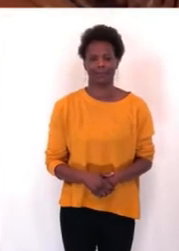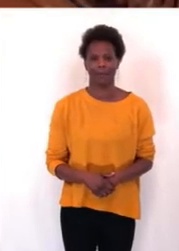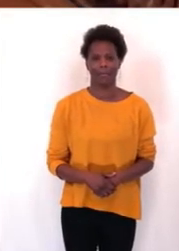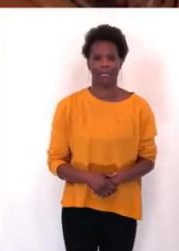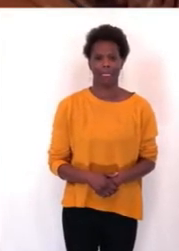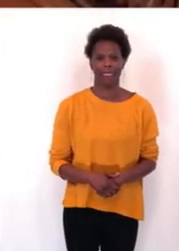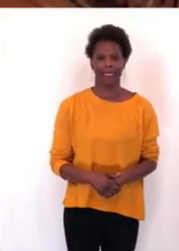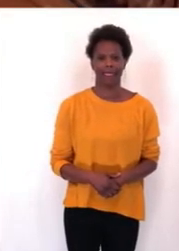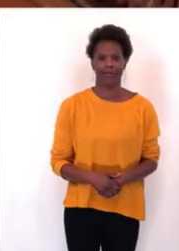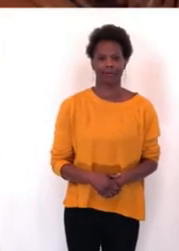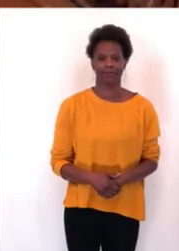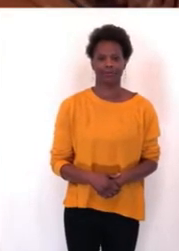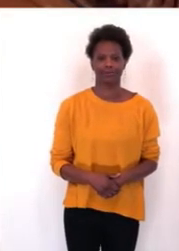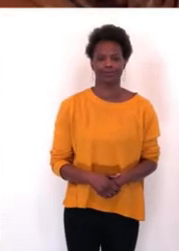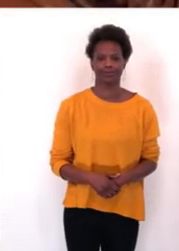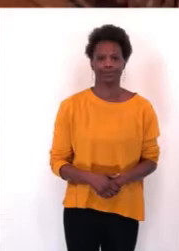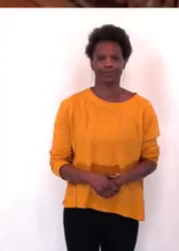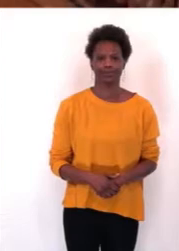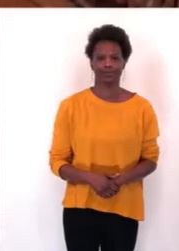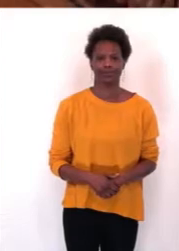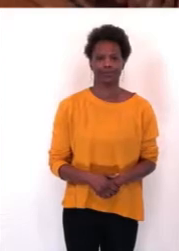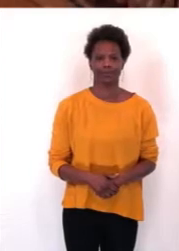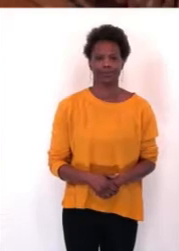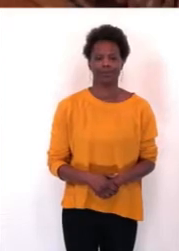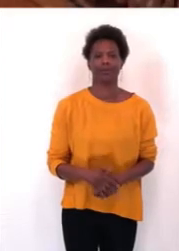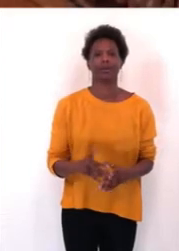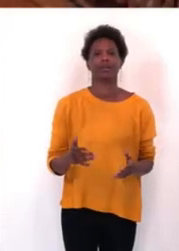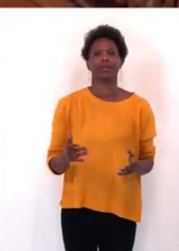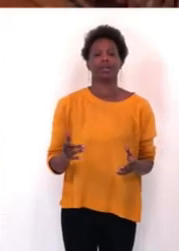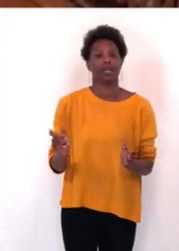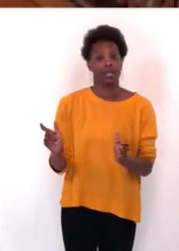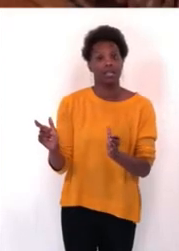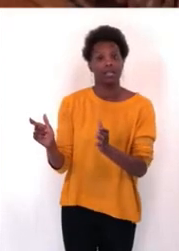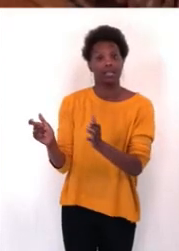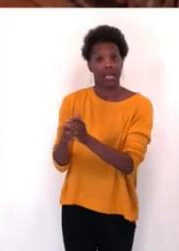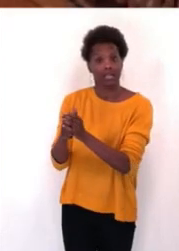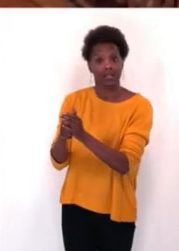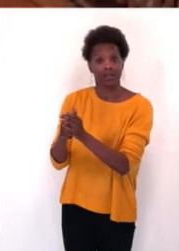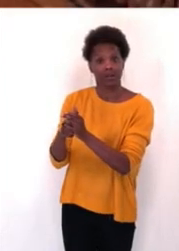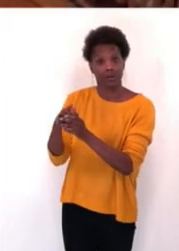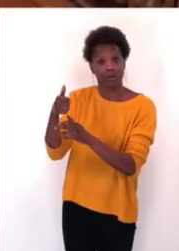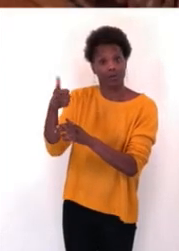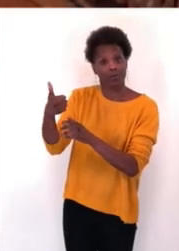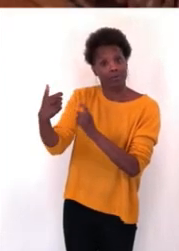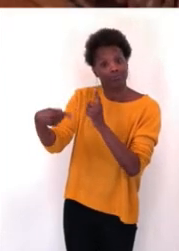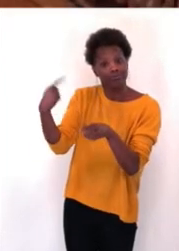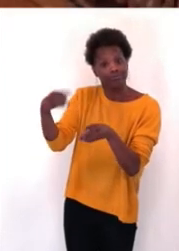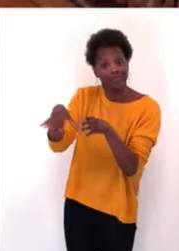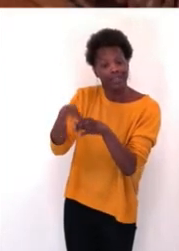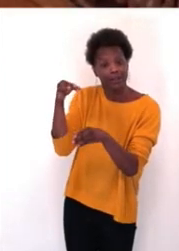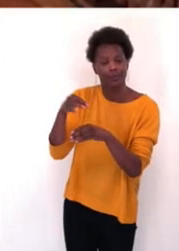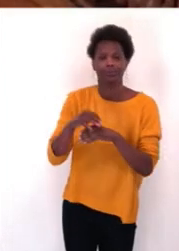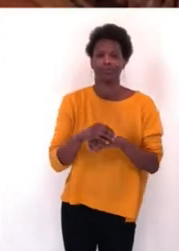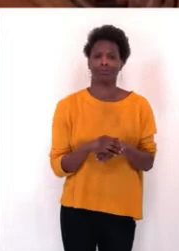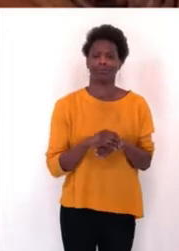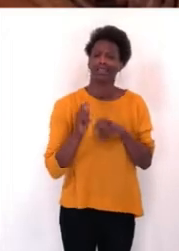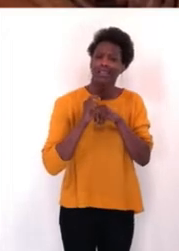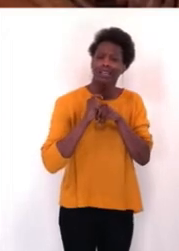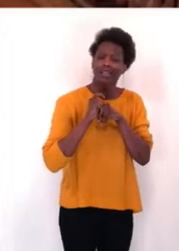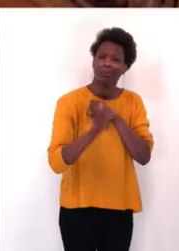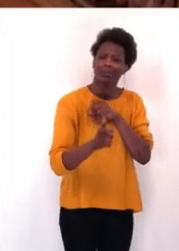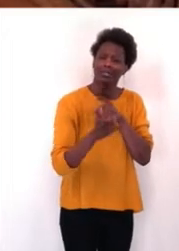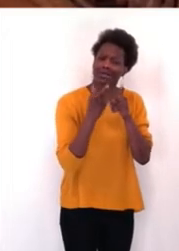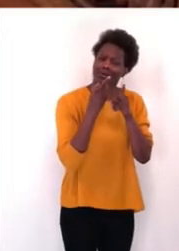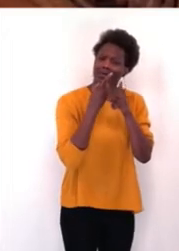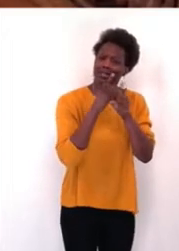élection, le processus démocratique à l'arrêt pour une raison. C'est vrai que vous avez découvert que concerter, ça prend du